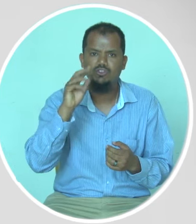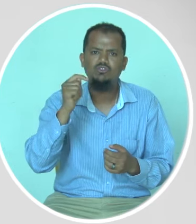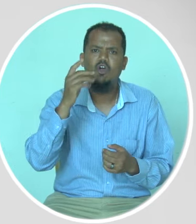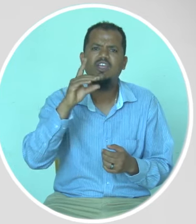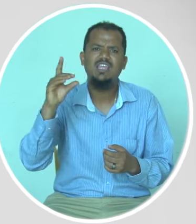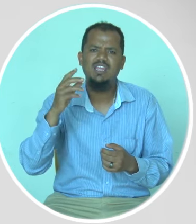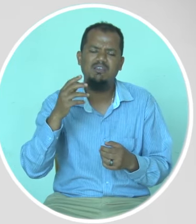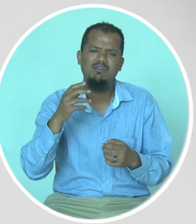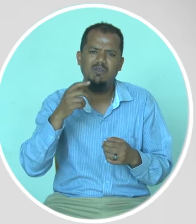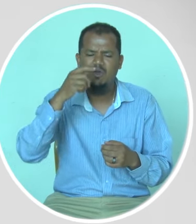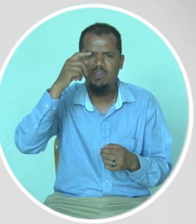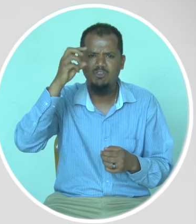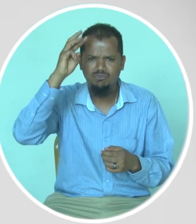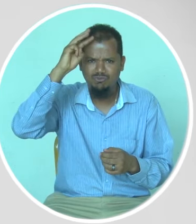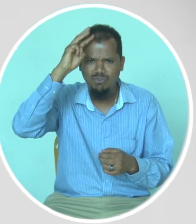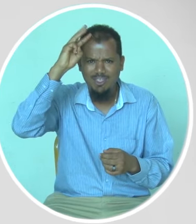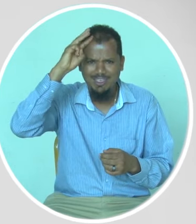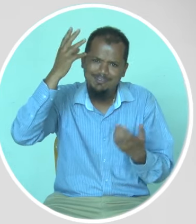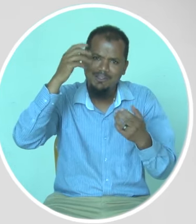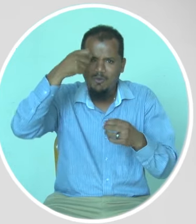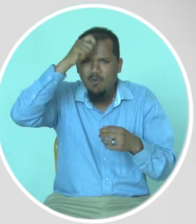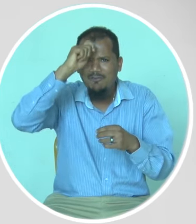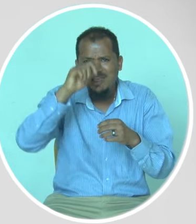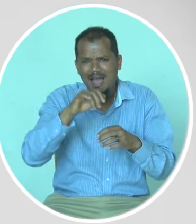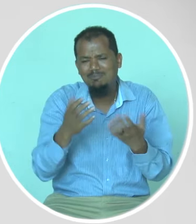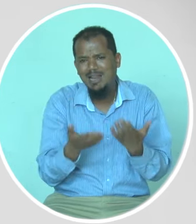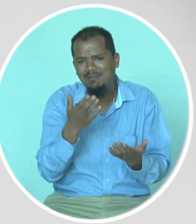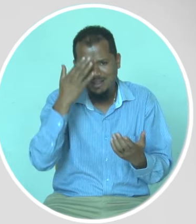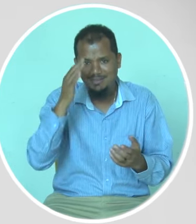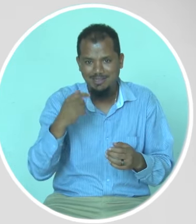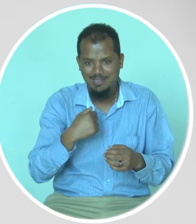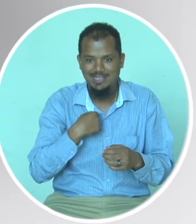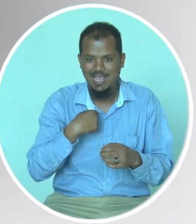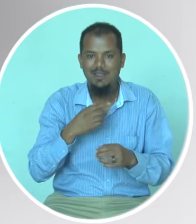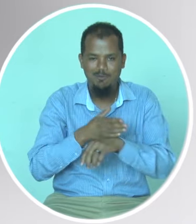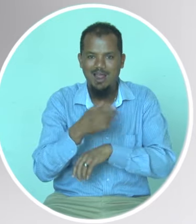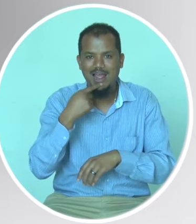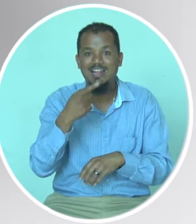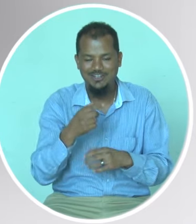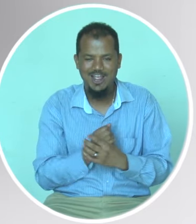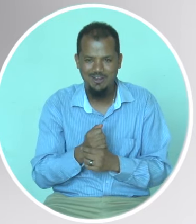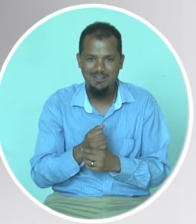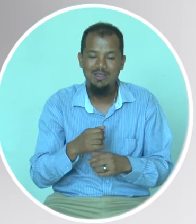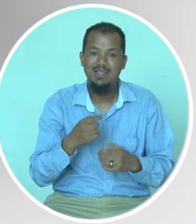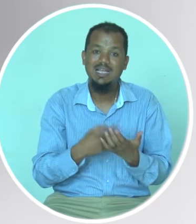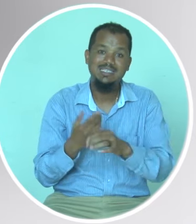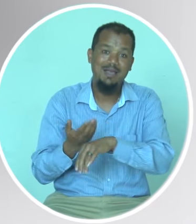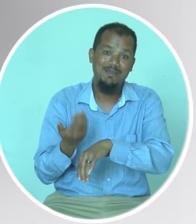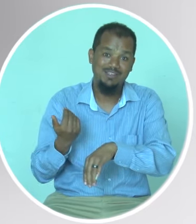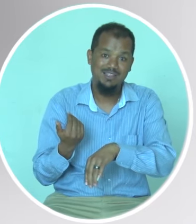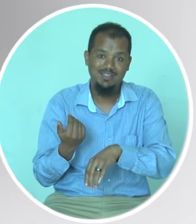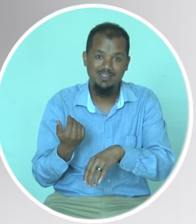ሲያሜ ምናልባት ወይ ከኮፊያ ጋር ተያይዞ ወይ ከሶብር ያኔን መጣልሻለሁኝና ከዛ